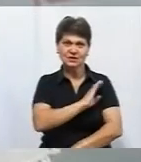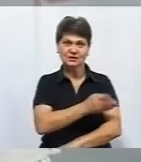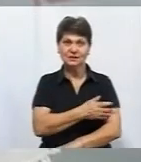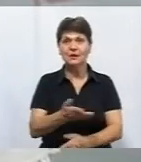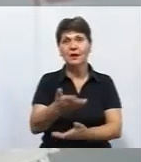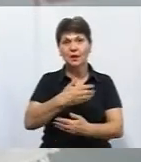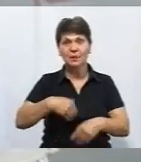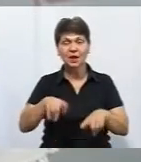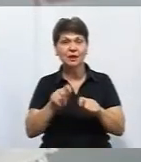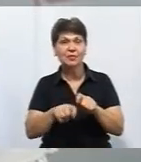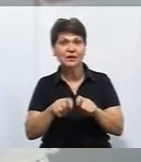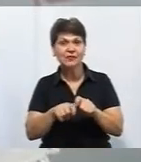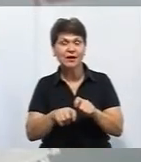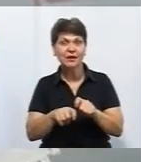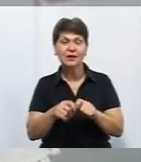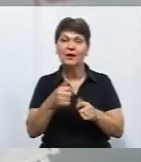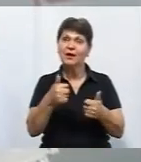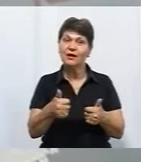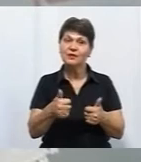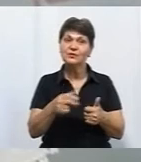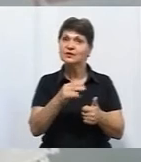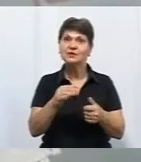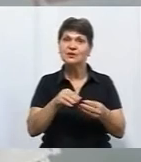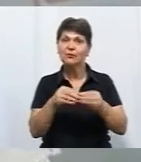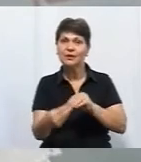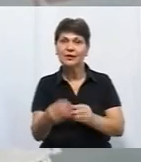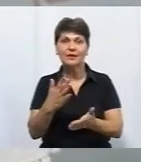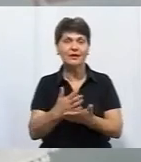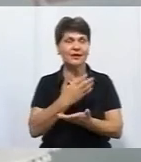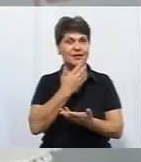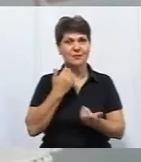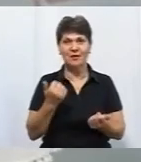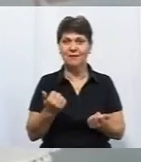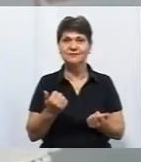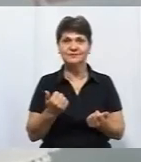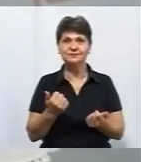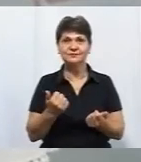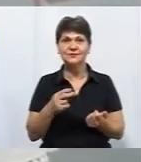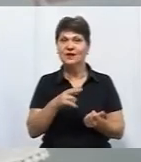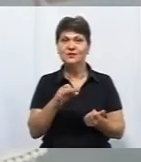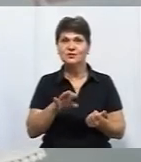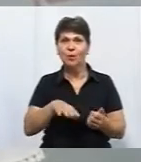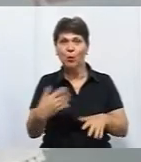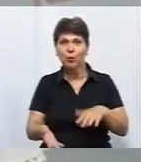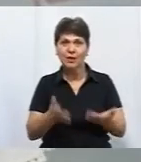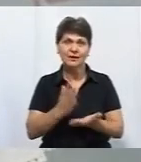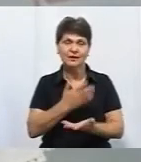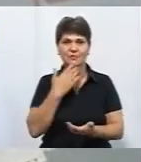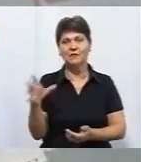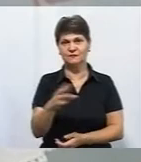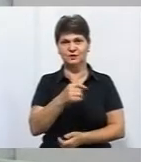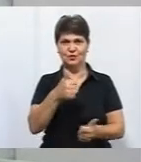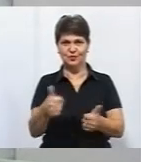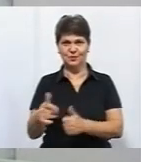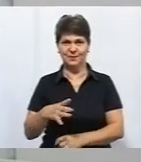потім перевіряли, ходили, чи все добре, чи не погнулось, чи взагалі не попадали ці конструкції. Усе було добре.